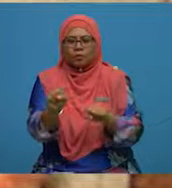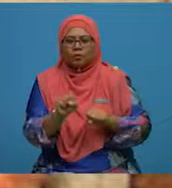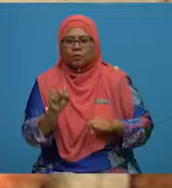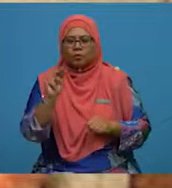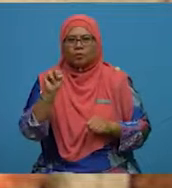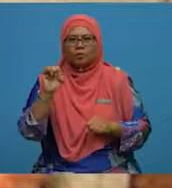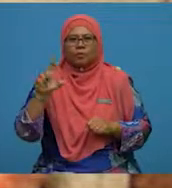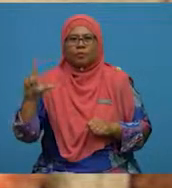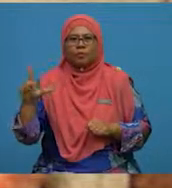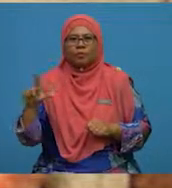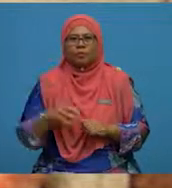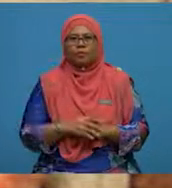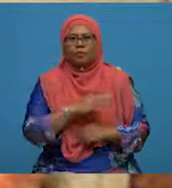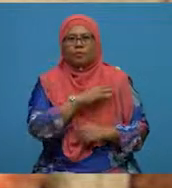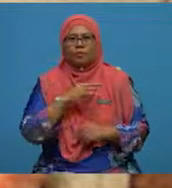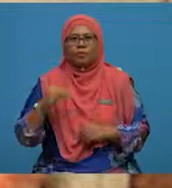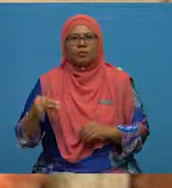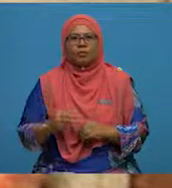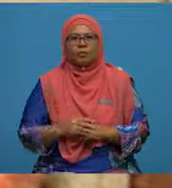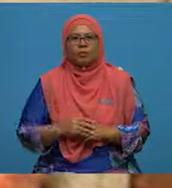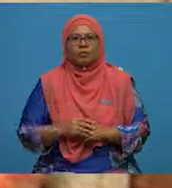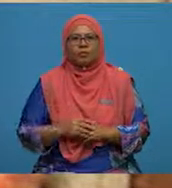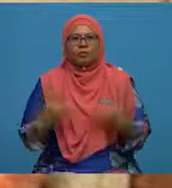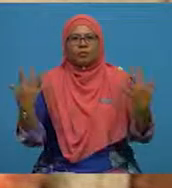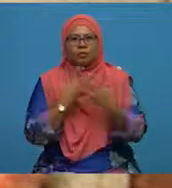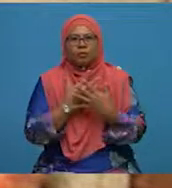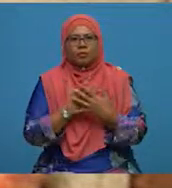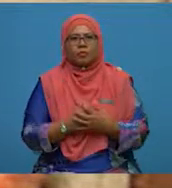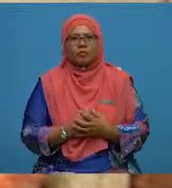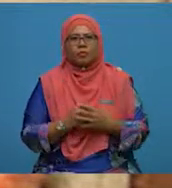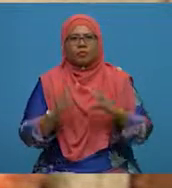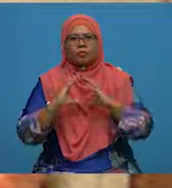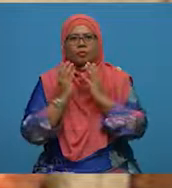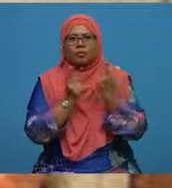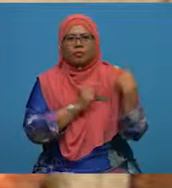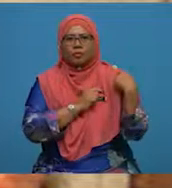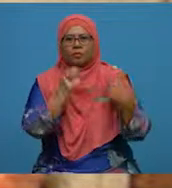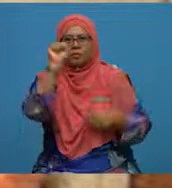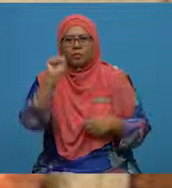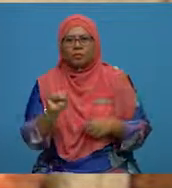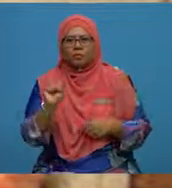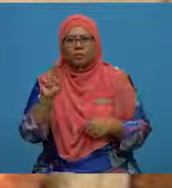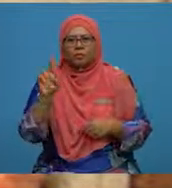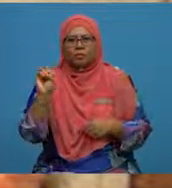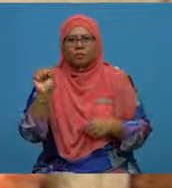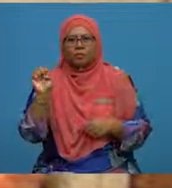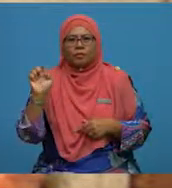dan serangan kumpulan tentera di Al-Hamad, iaitu di selatan Rosetta.